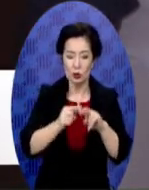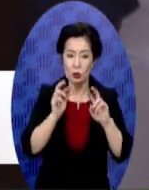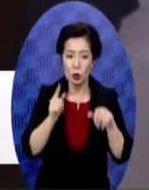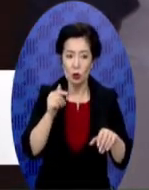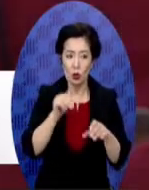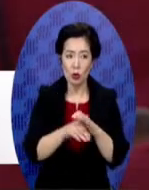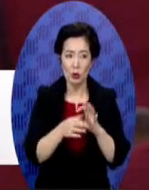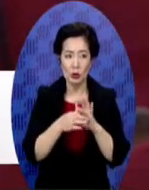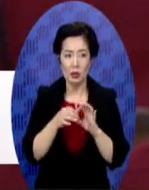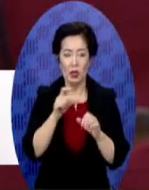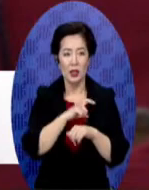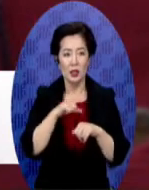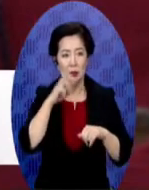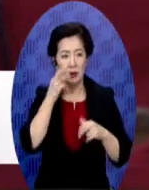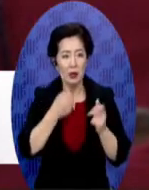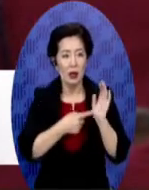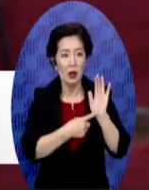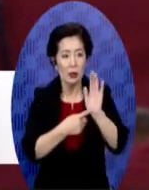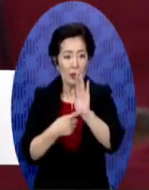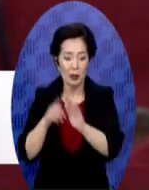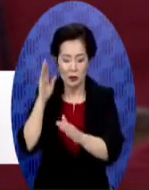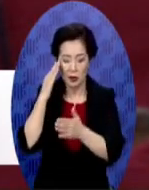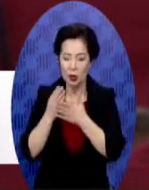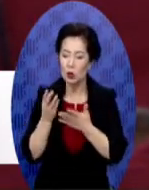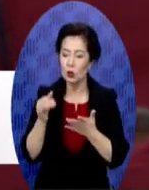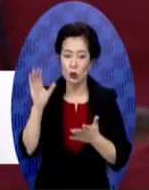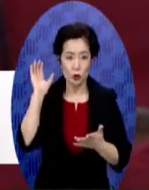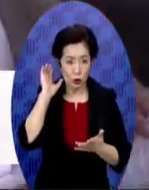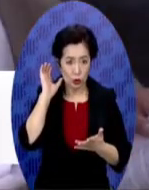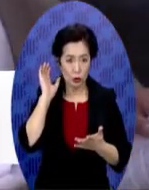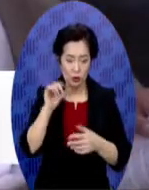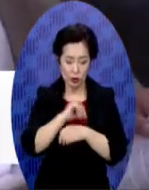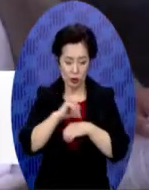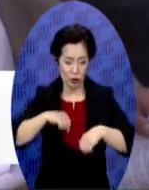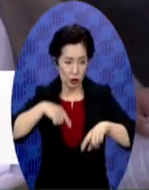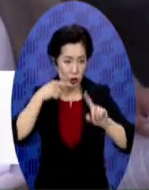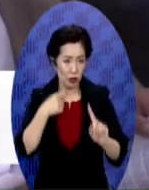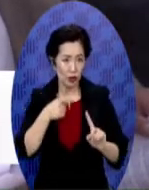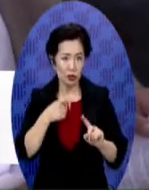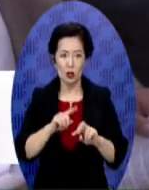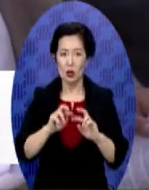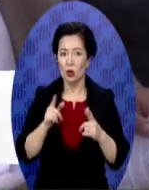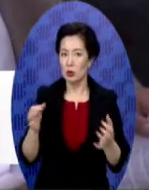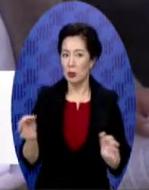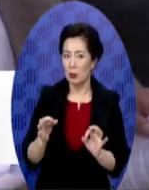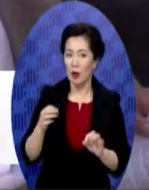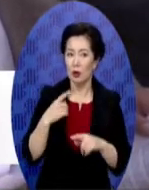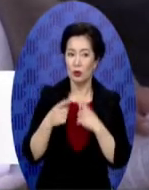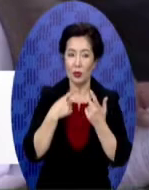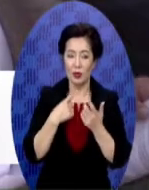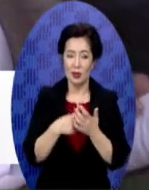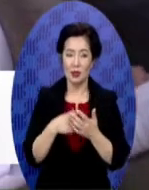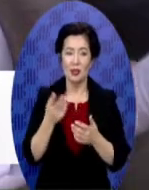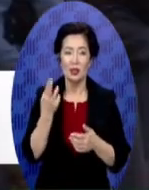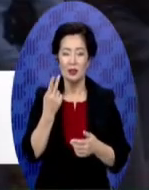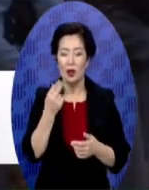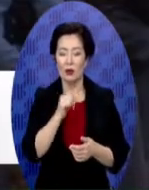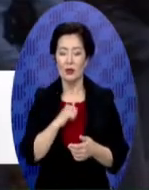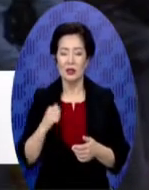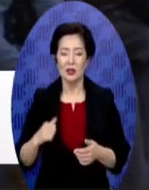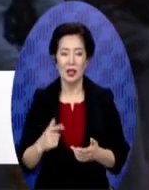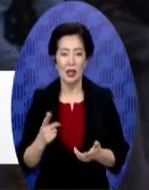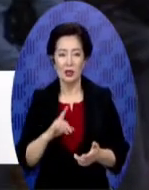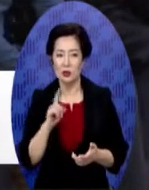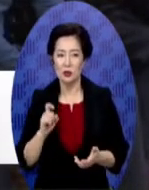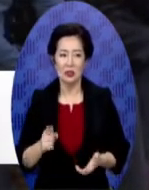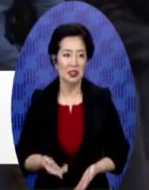бодлыг сонслоо. Иргэдийн зүгээс хуулийн нэмэлт өөрчлөлт нь энгийн иргэдэд чиглэсэн нэгч өөрчлөлт байхгүй байгааг шүүмжилсэн. Мөн давхар дээлтэй байх асуудлыг